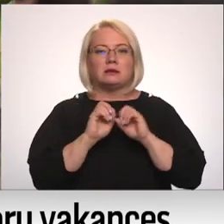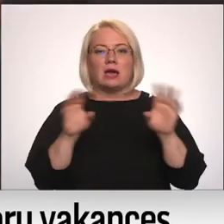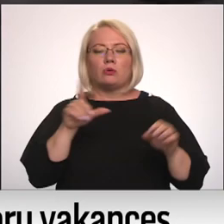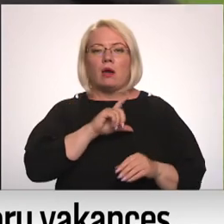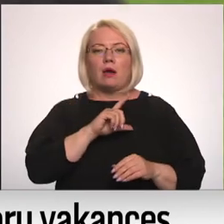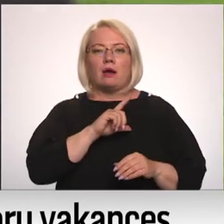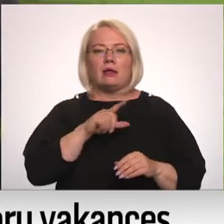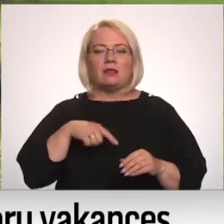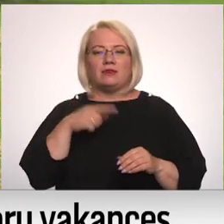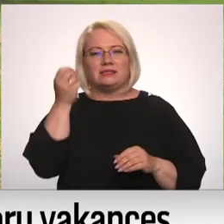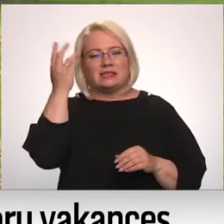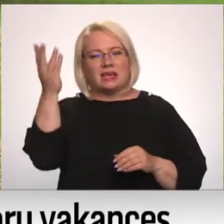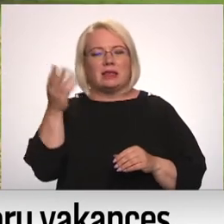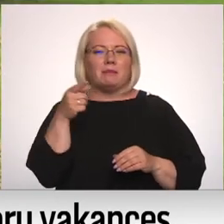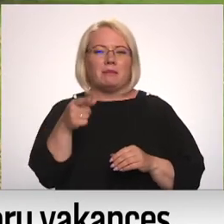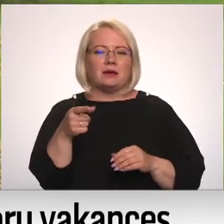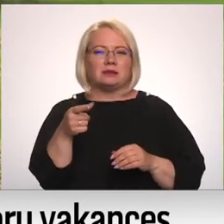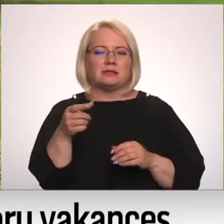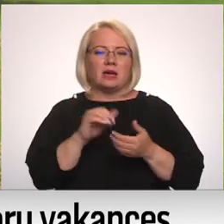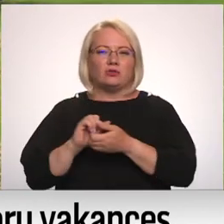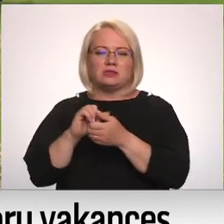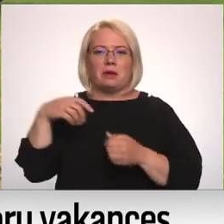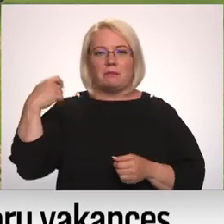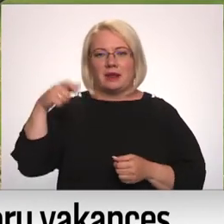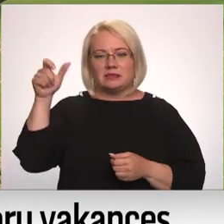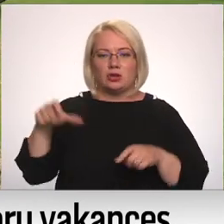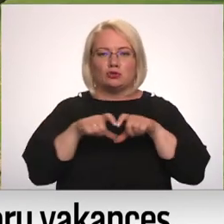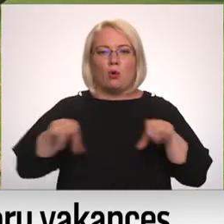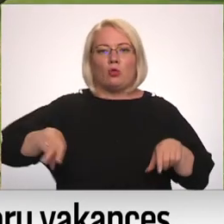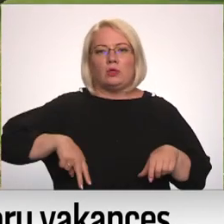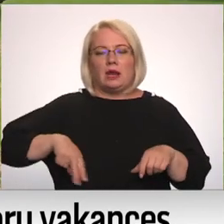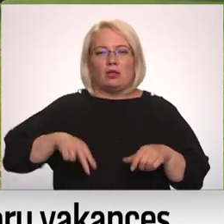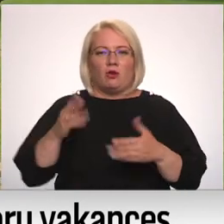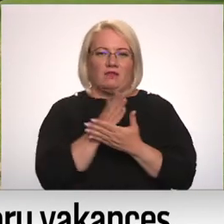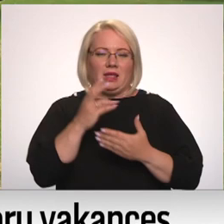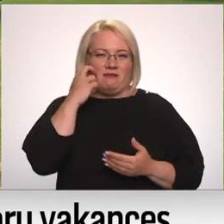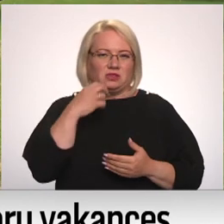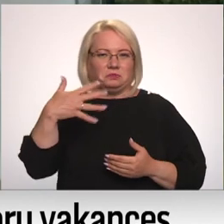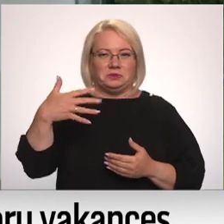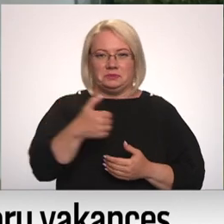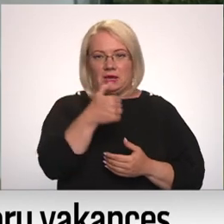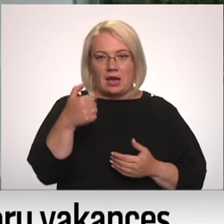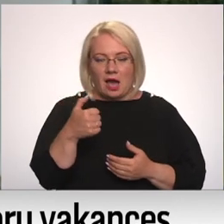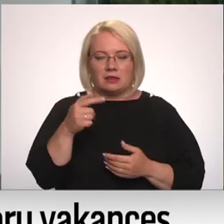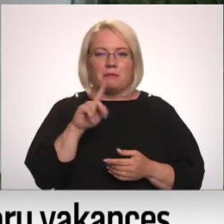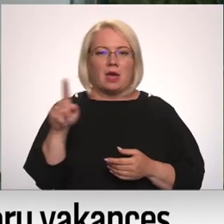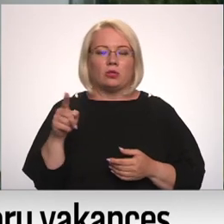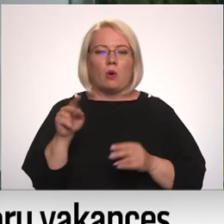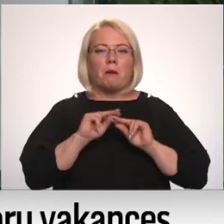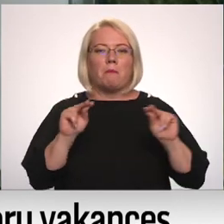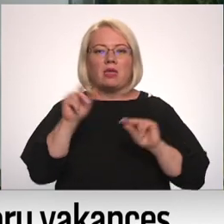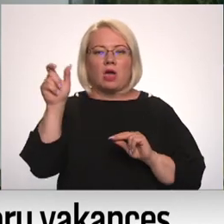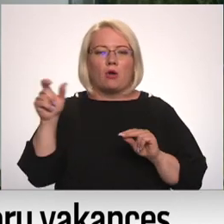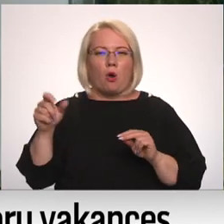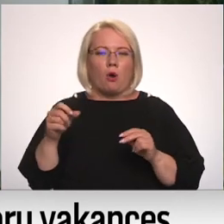izglītības vadītāju asociācijas prezidents, skolu direktoru vidējais vecums esot ap 50 gadiem. Tomēr atšķirībā no katastrofālā pedagoga